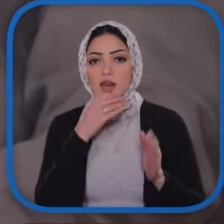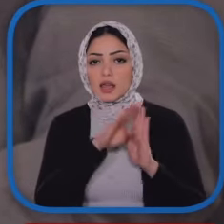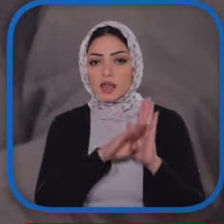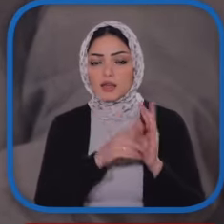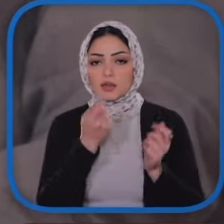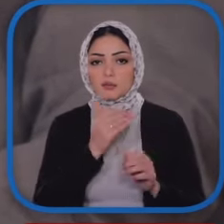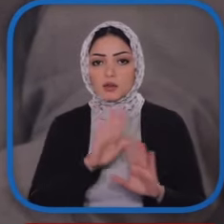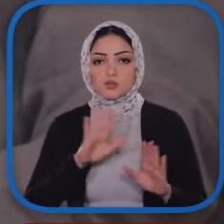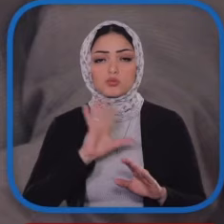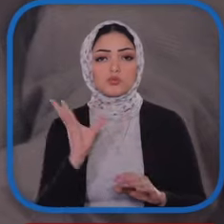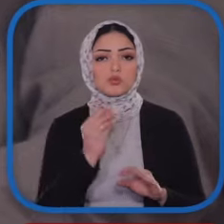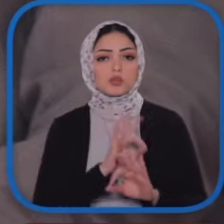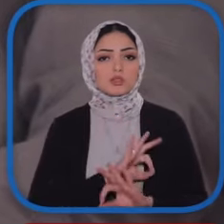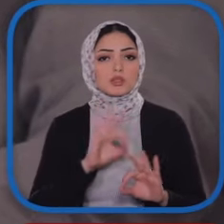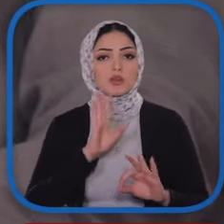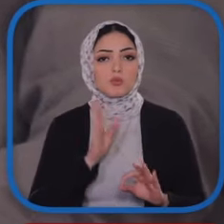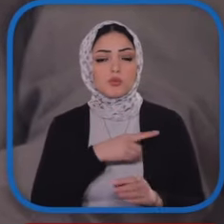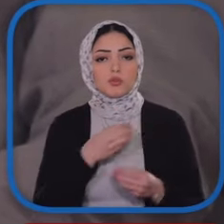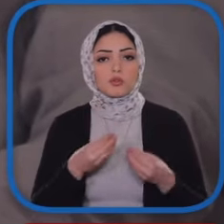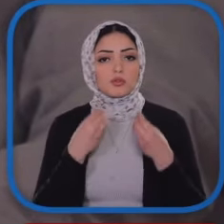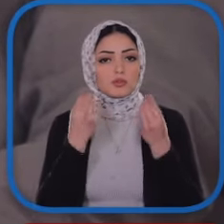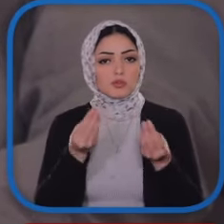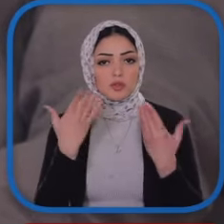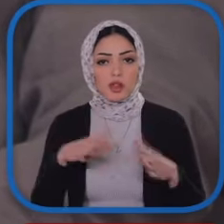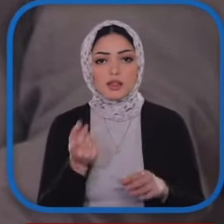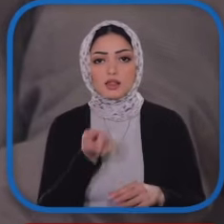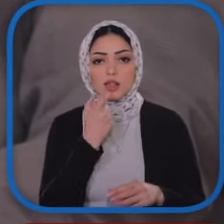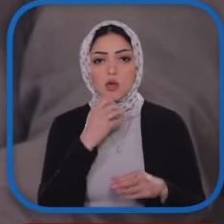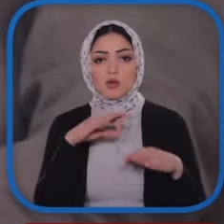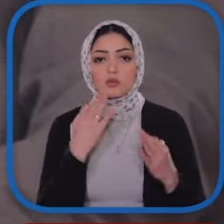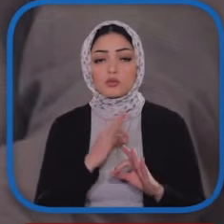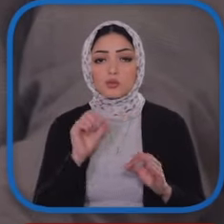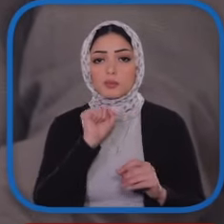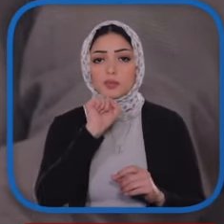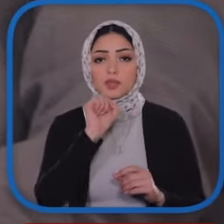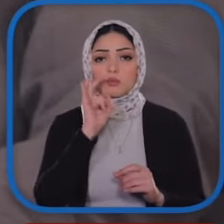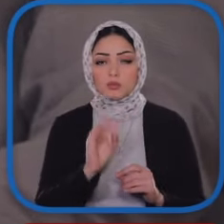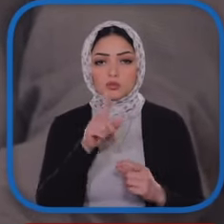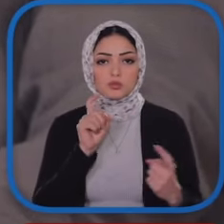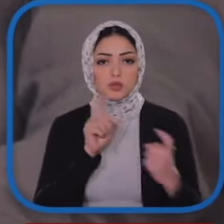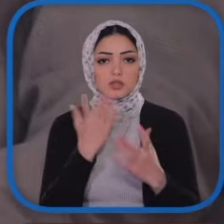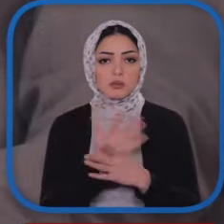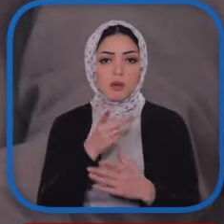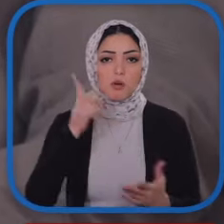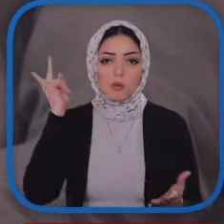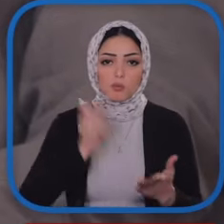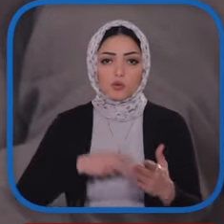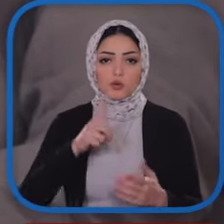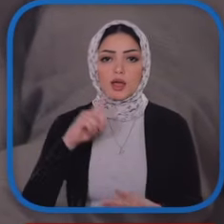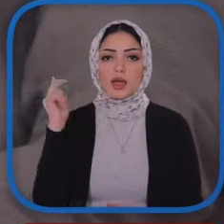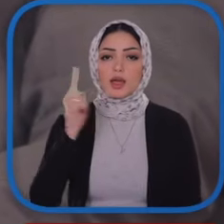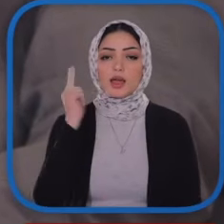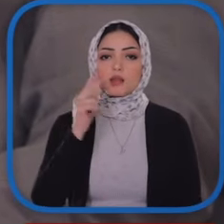خدمة متابعة ما بعد العلاج. وبكده بنصرف للمريض أدوية مطابقة دايماً للبروتوكولات